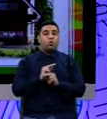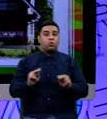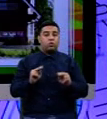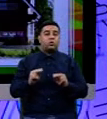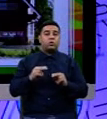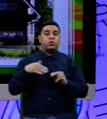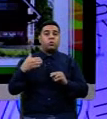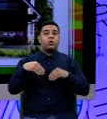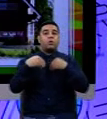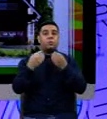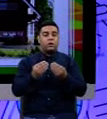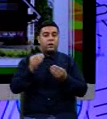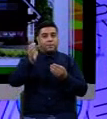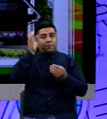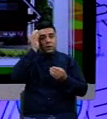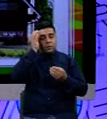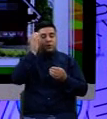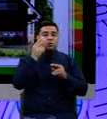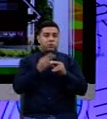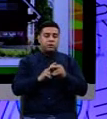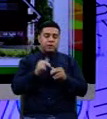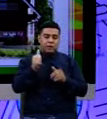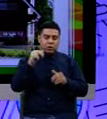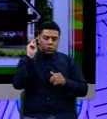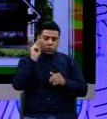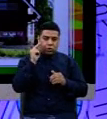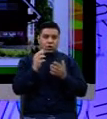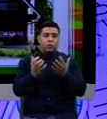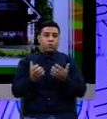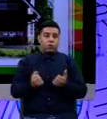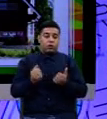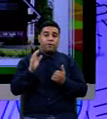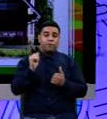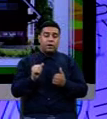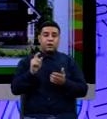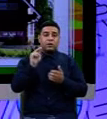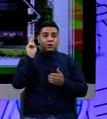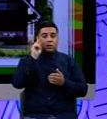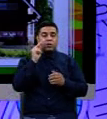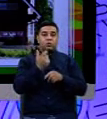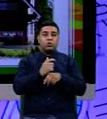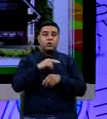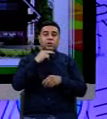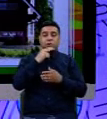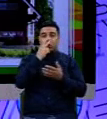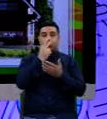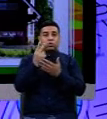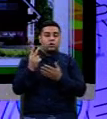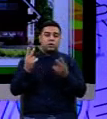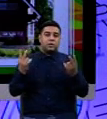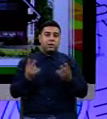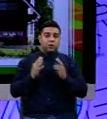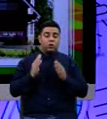tomonidan berilayotgan bilimlarni vaqtida o'zlashtirib olish va darslarni diqqat bilan kuzatishdan iborat